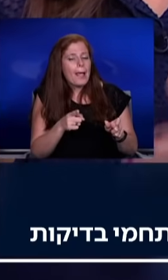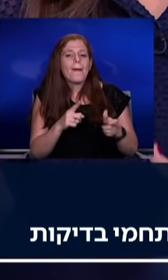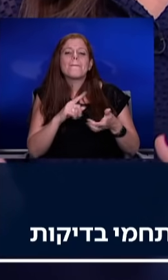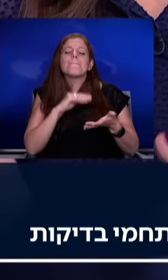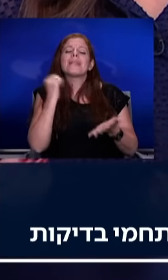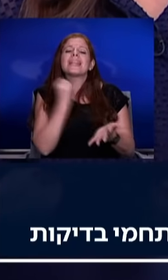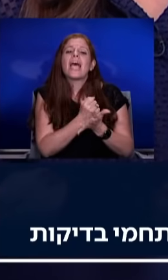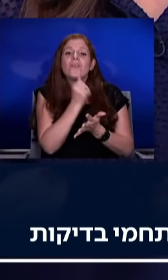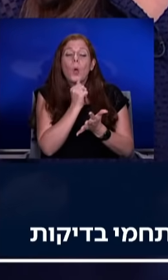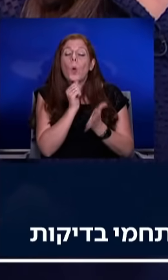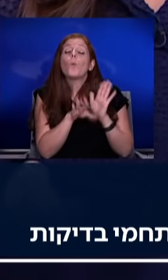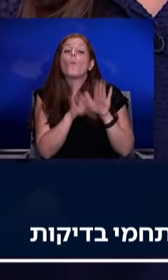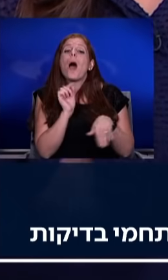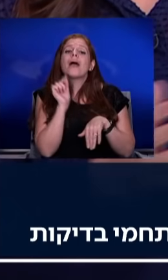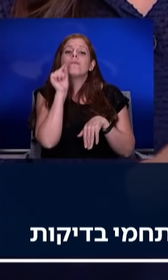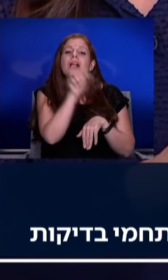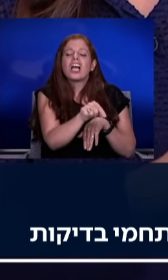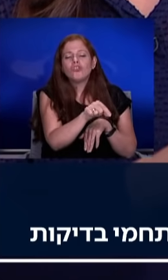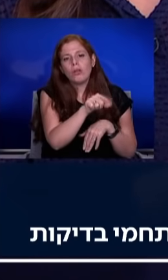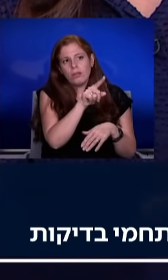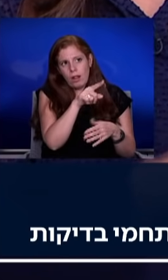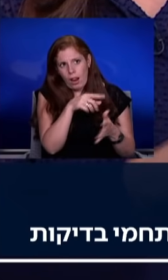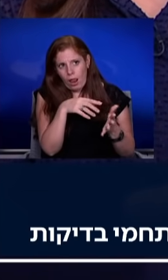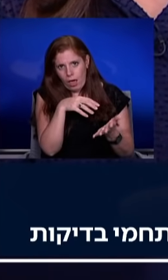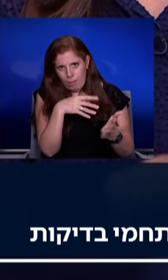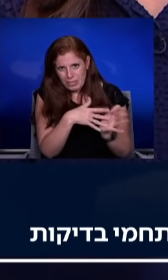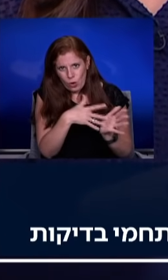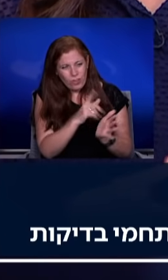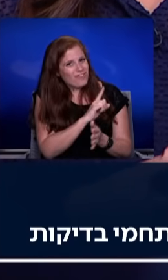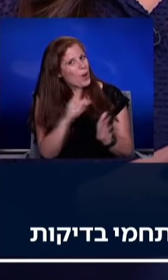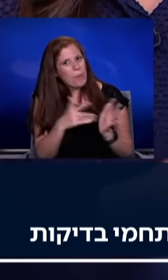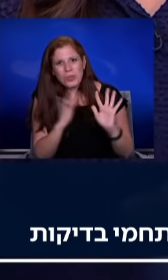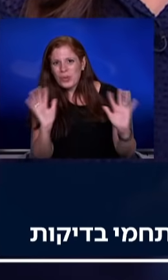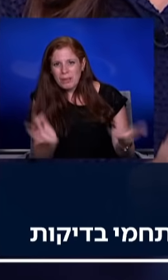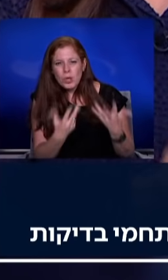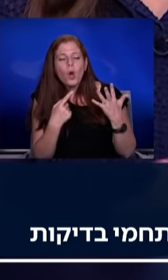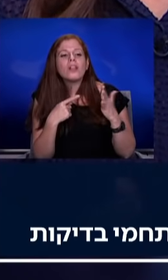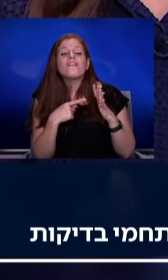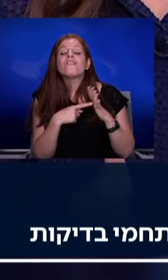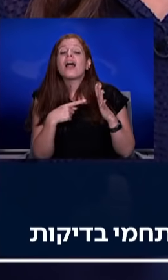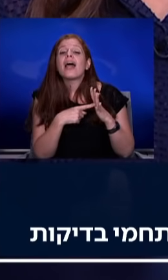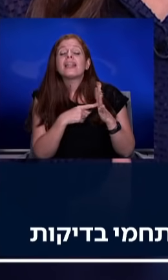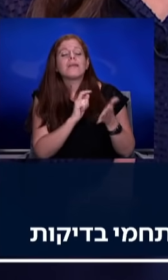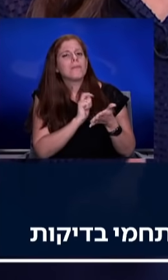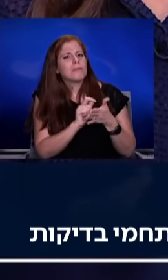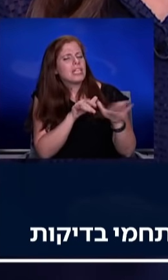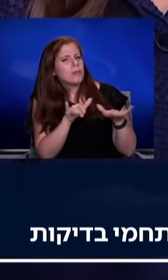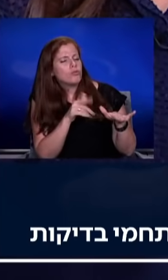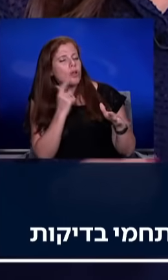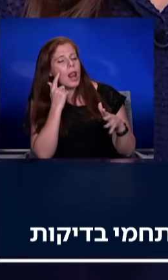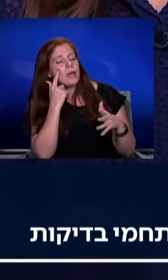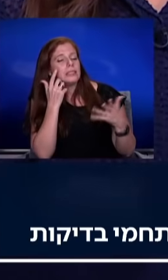בוחרים לגשת למתחמי הבדיקות האלה ולא לאותן בדיקות מהירות, ולכן במשרדי הממשלה שוברים את הראש מה לעשות בעניין